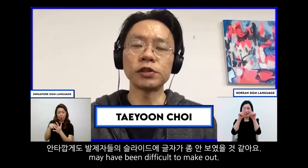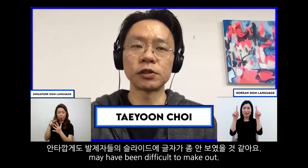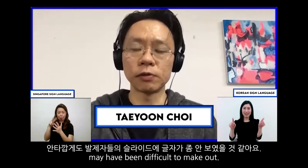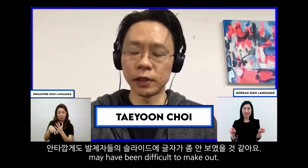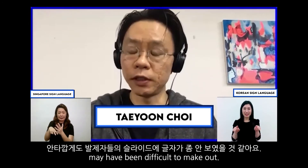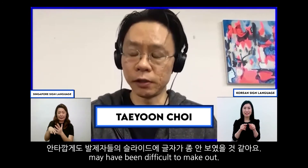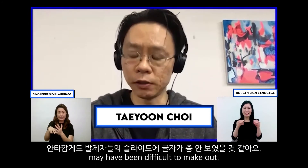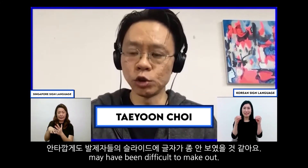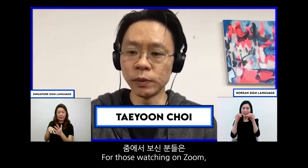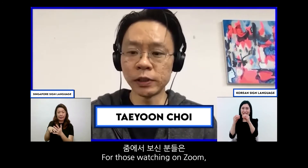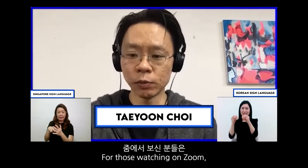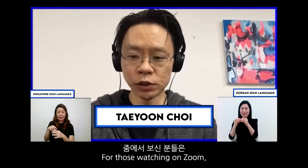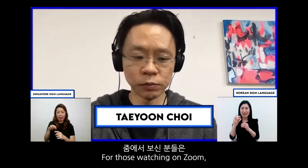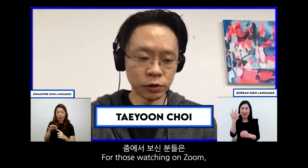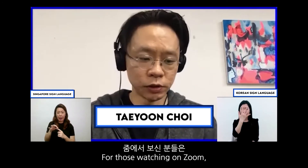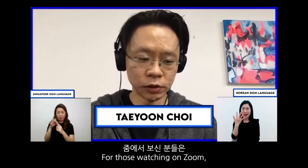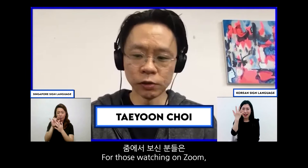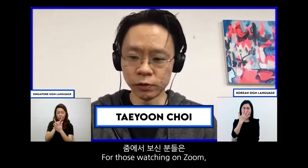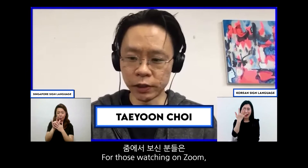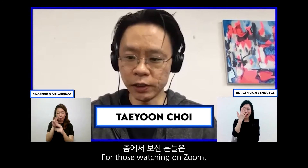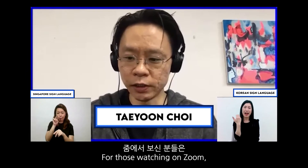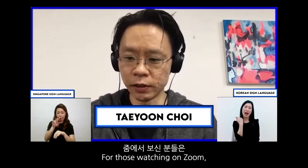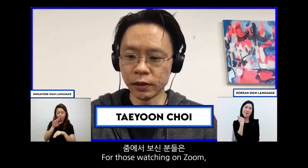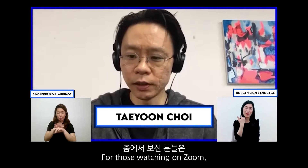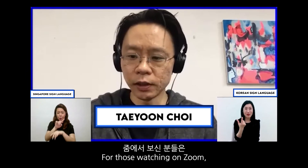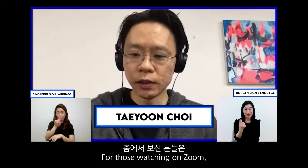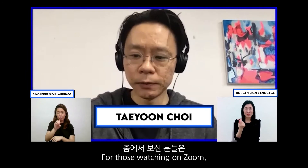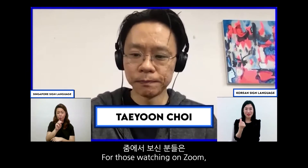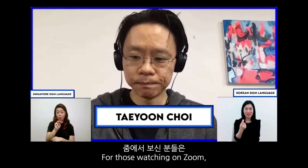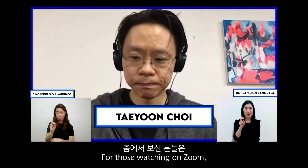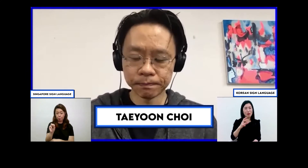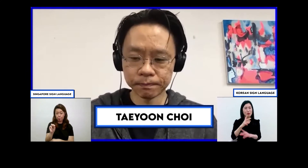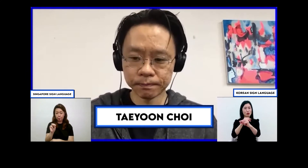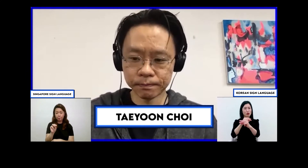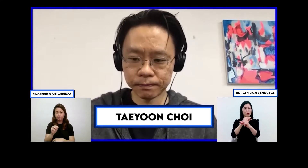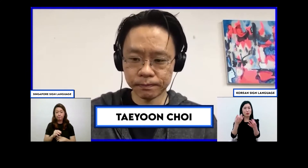안 보였을 것 같아요. 줌에서 보신 분들.